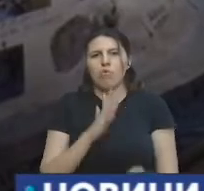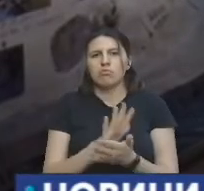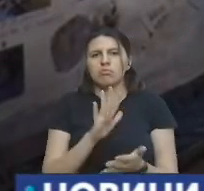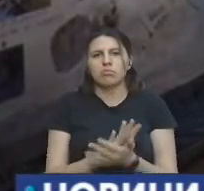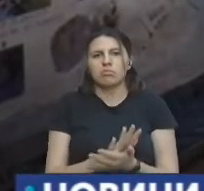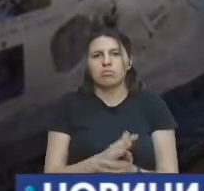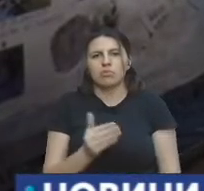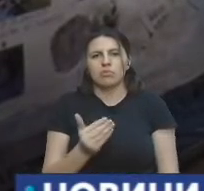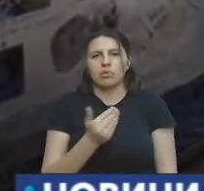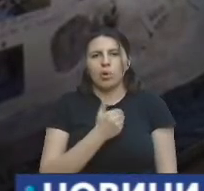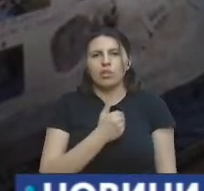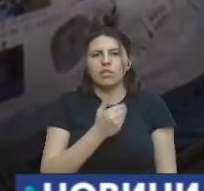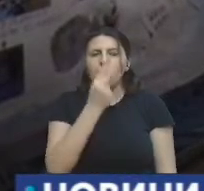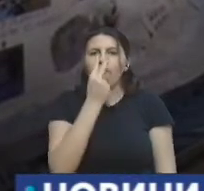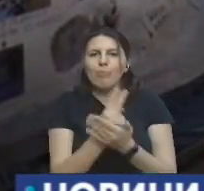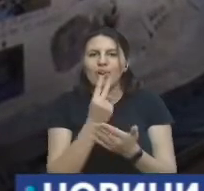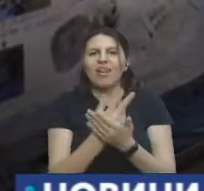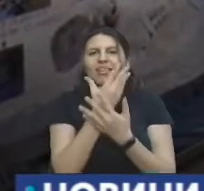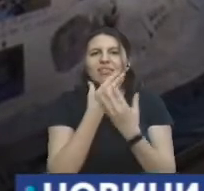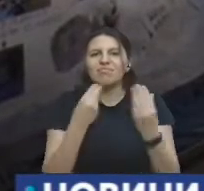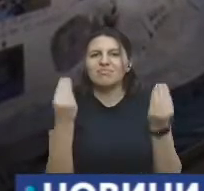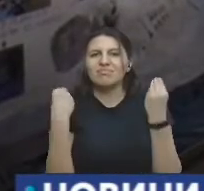красу цього місця, що